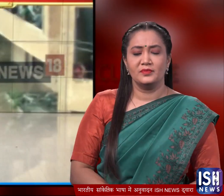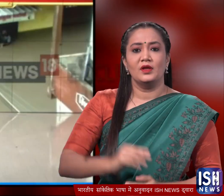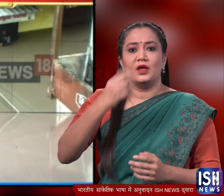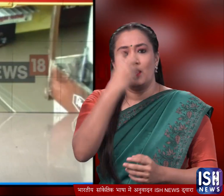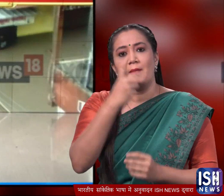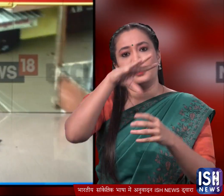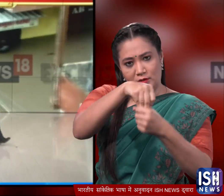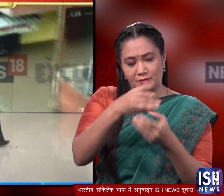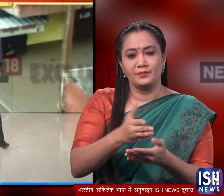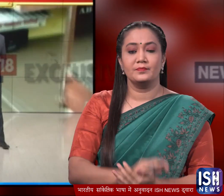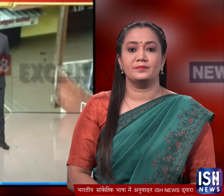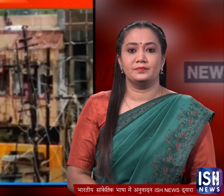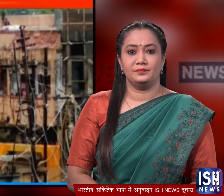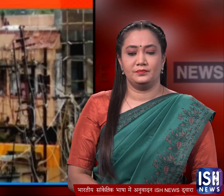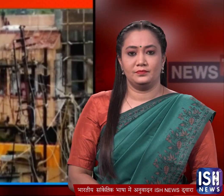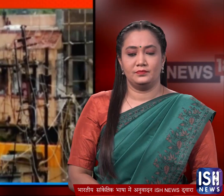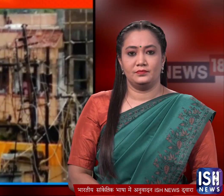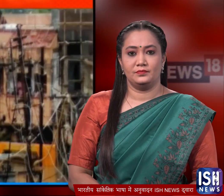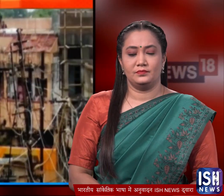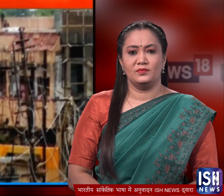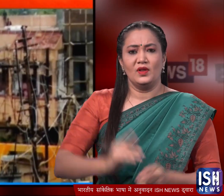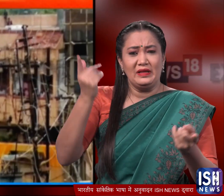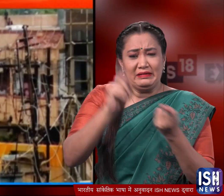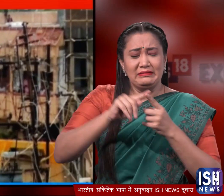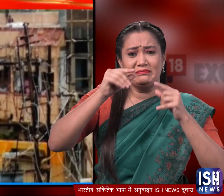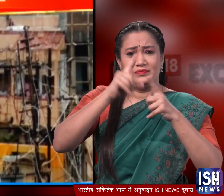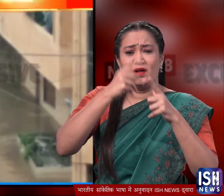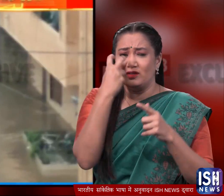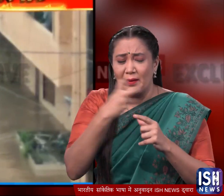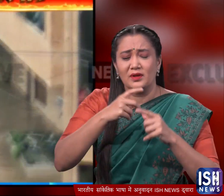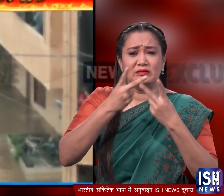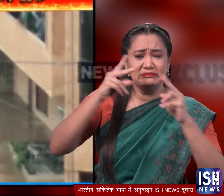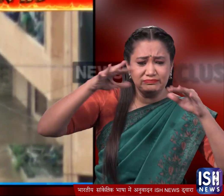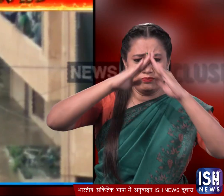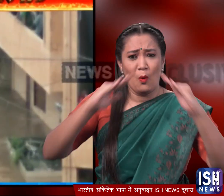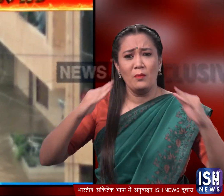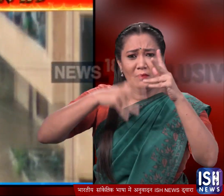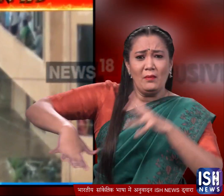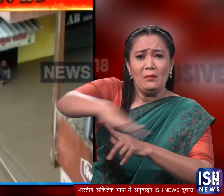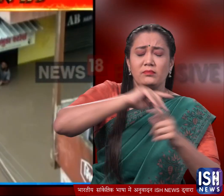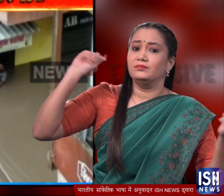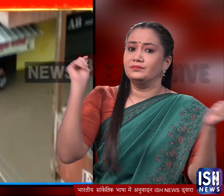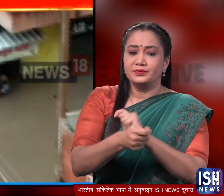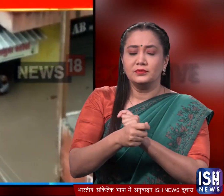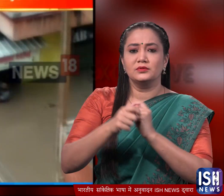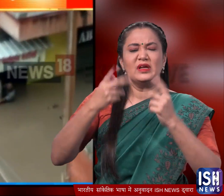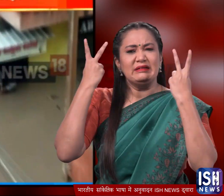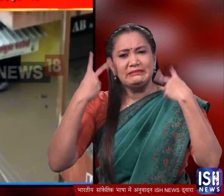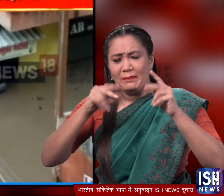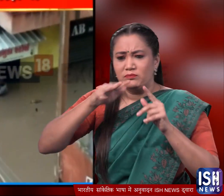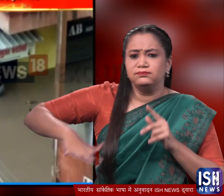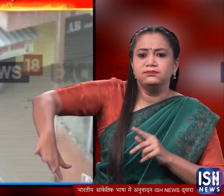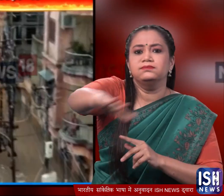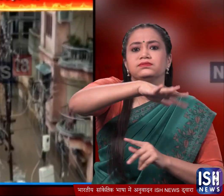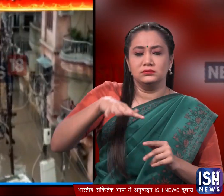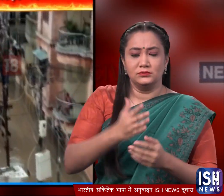उनमें जामनगर भी शामिल है, जहां इस कदर बादल बरसे कि रिहायशी इलाकों की सूरत ही बिगड़ गई और हर ओर सिर्फ पानी का